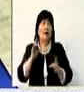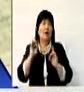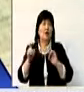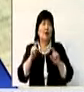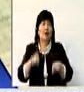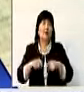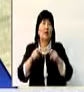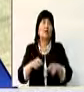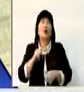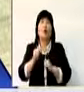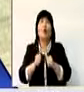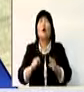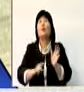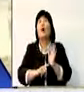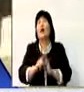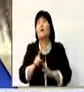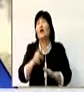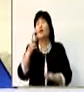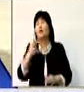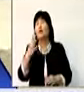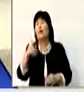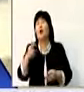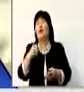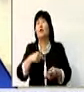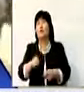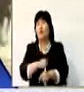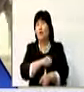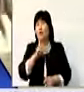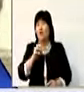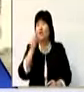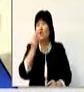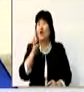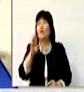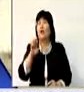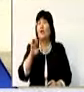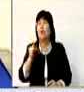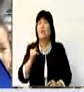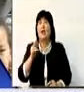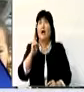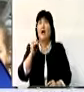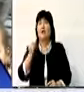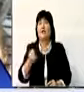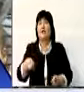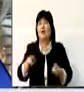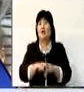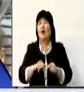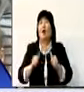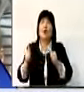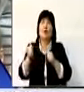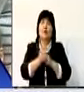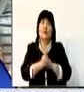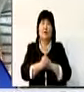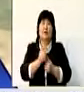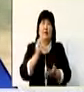бөлеген аламанда да басталды. 24 шақырымдық бәйгеде Шиелі ауданы Бала би ауылының Қарашық есімді қарасай күлігі топ бастап,